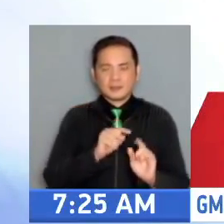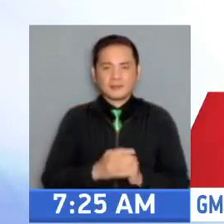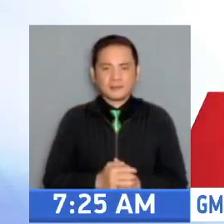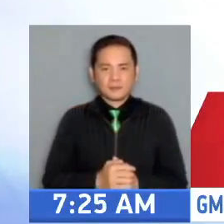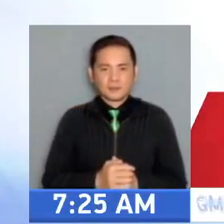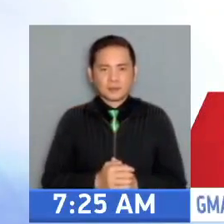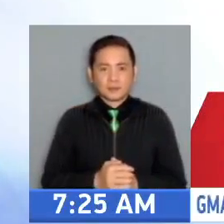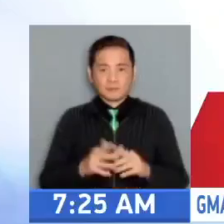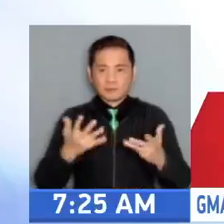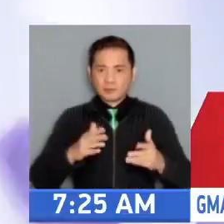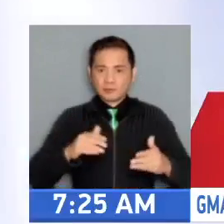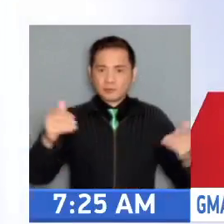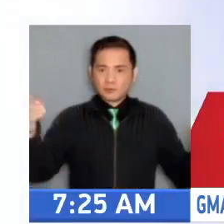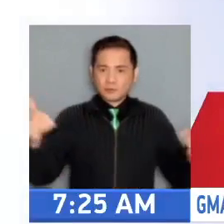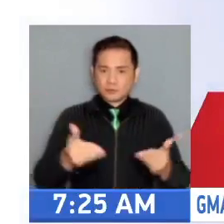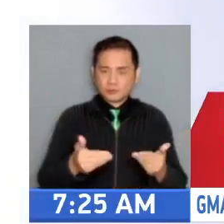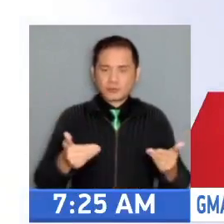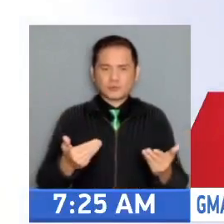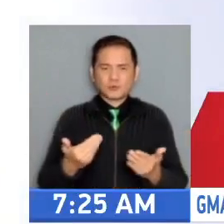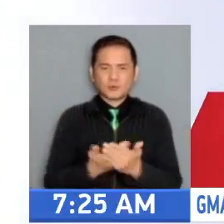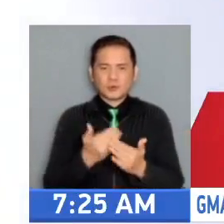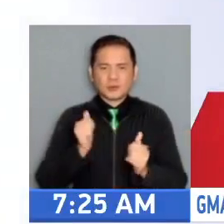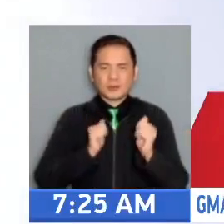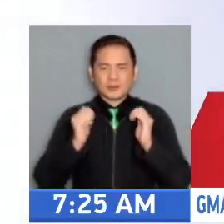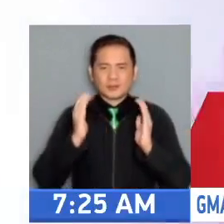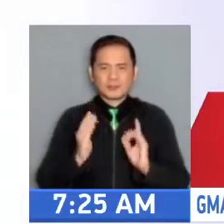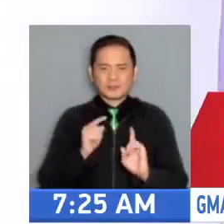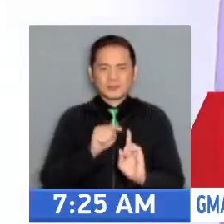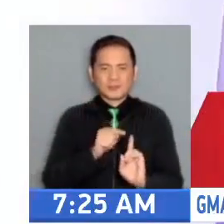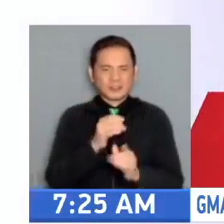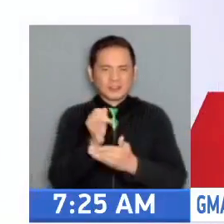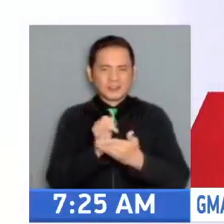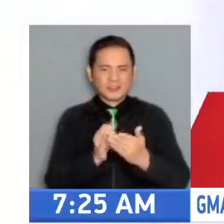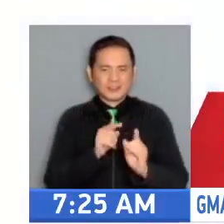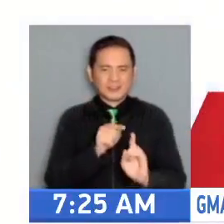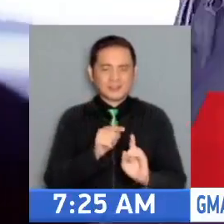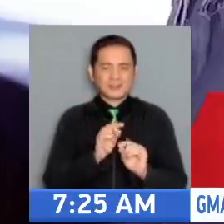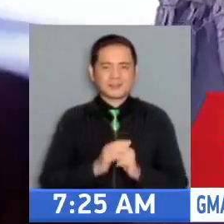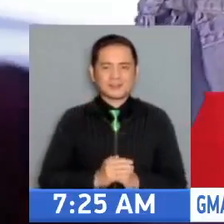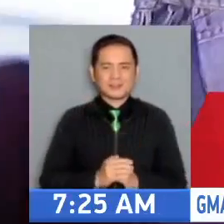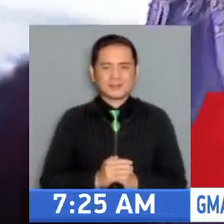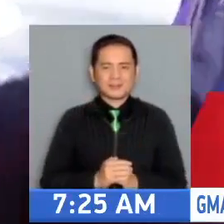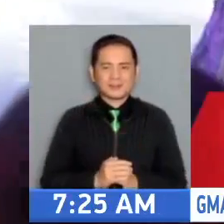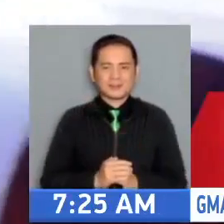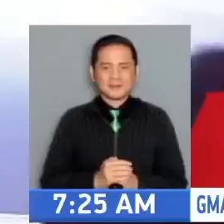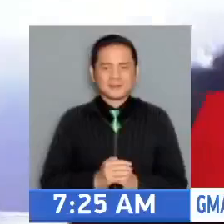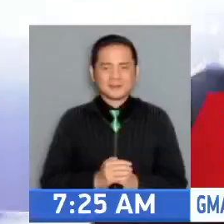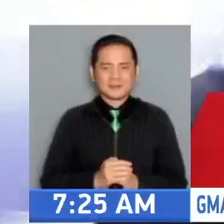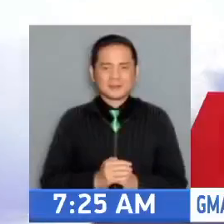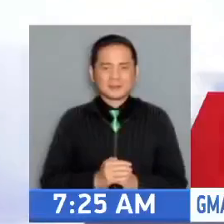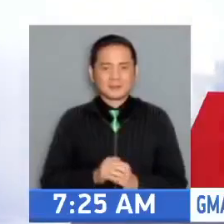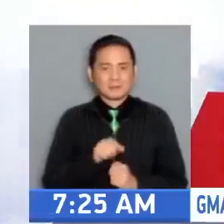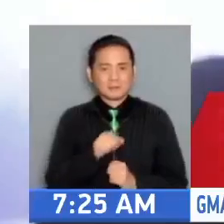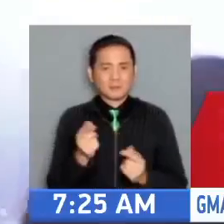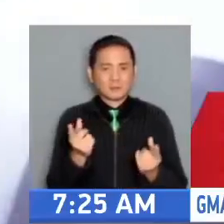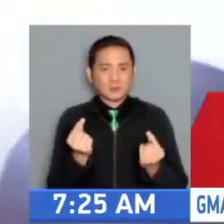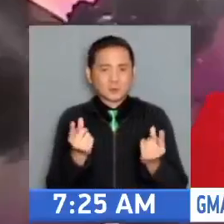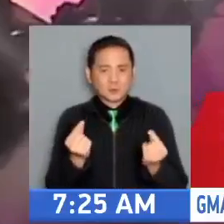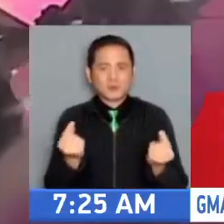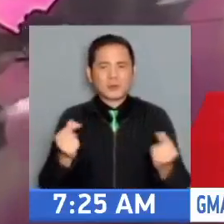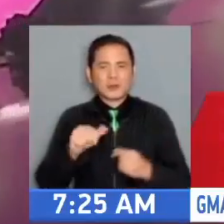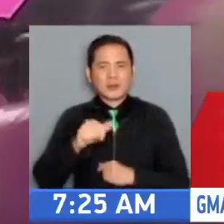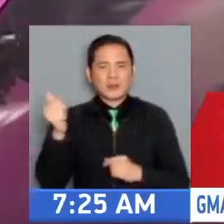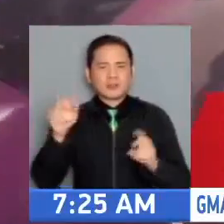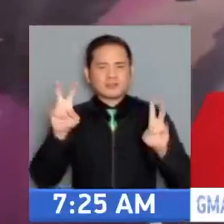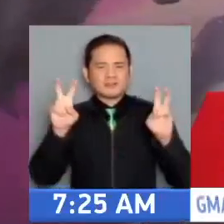Republic Records. Sabi ni Zephanie, gusto niyang sumubok ng ibang genre bukod sa ballad. Yan, so ngayon masaya